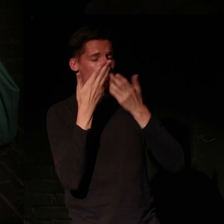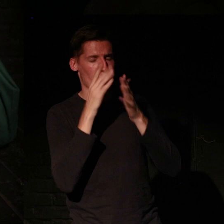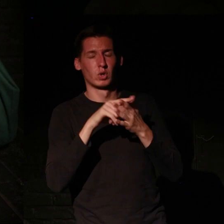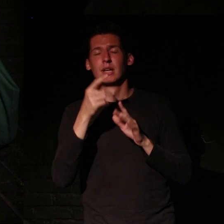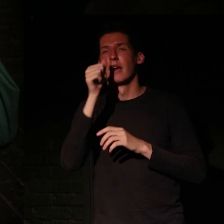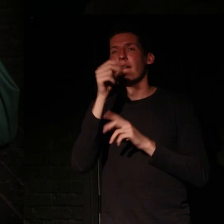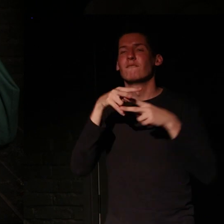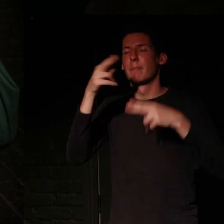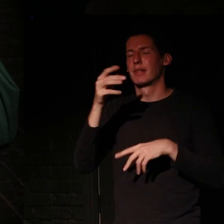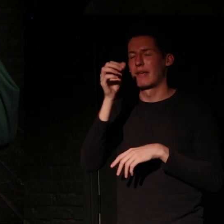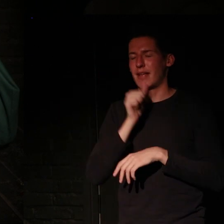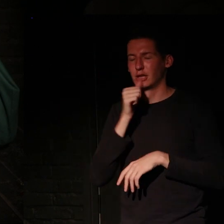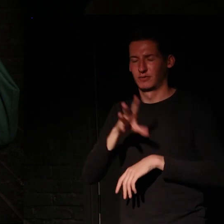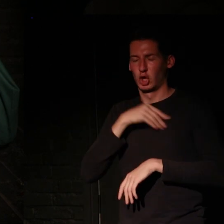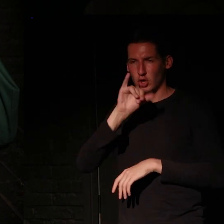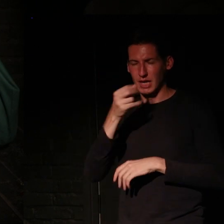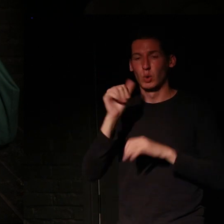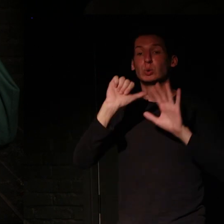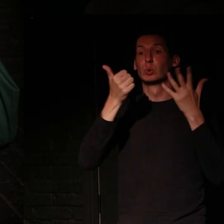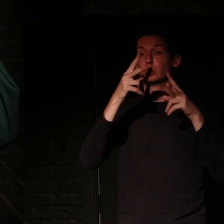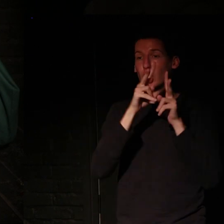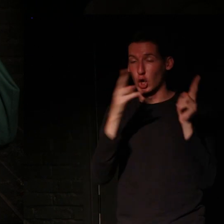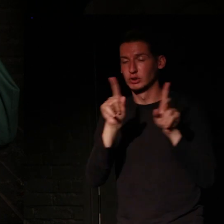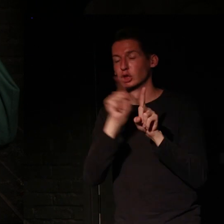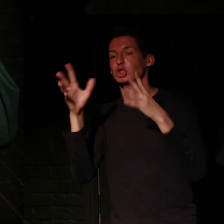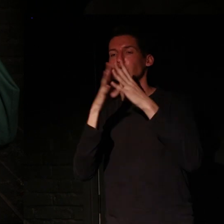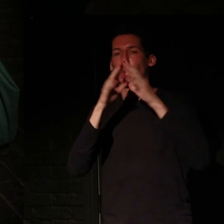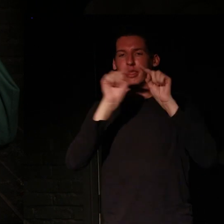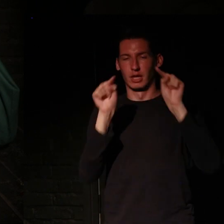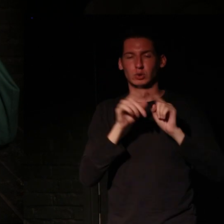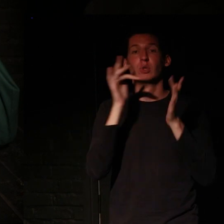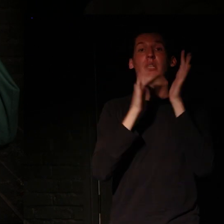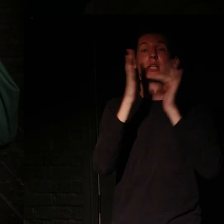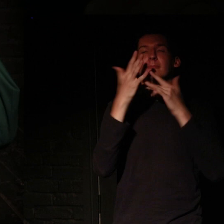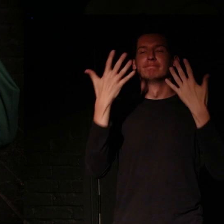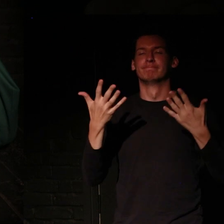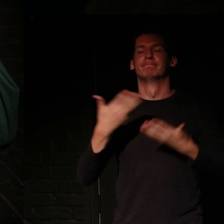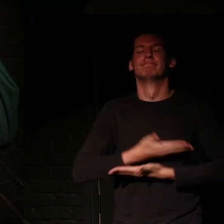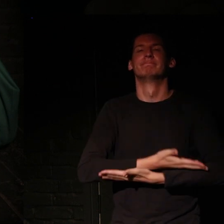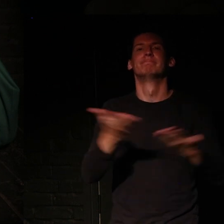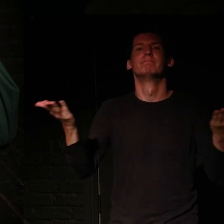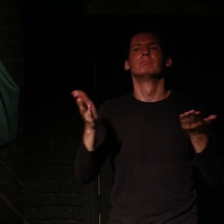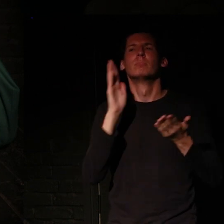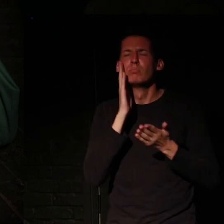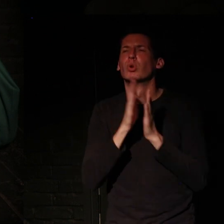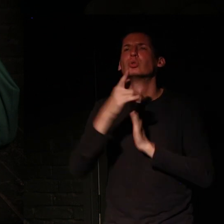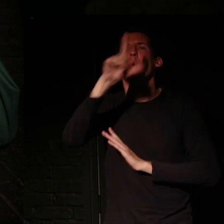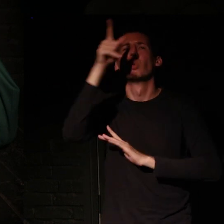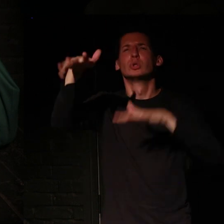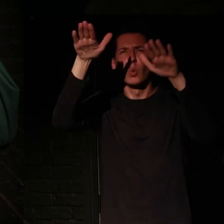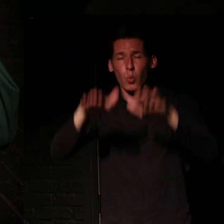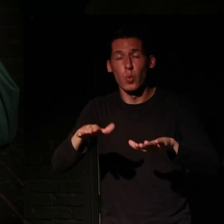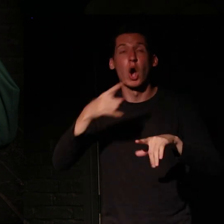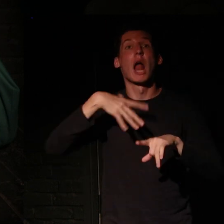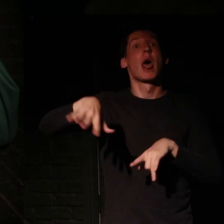Ewangelii Świętego Jana, 6 rozdział, 10 wers. Jezus zatem rzekł: każcie ludziom usiąść, a w